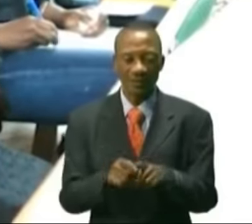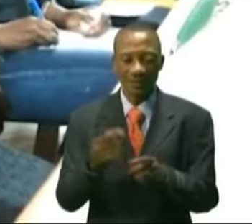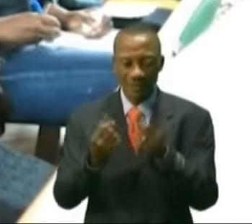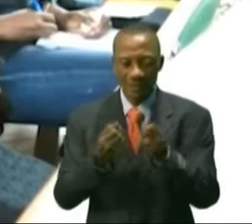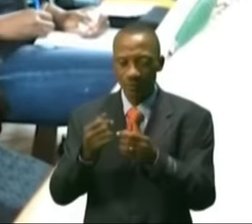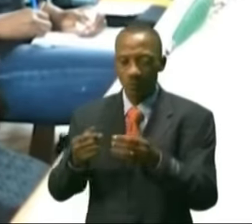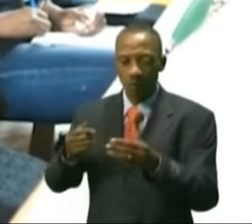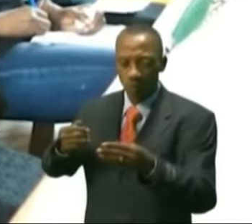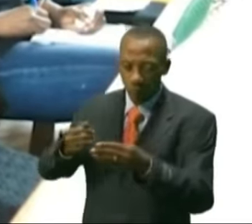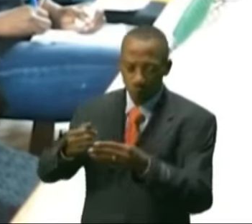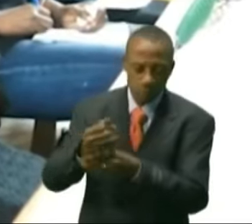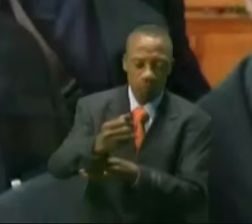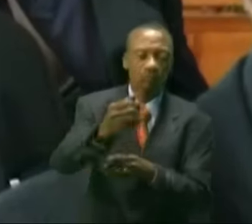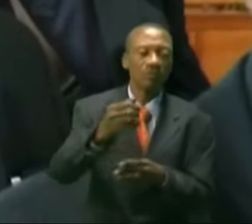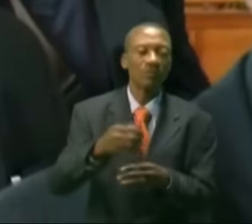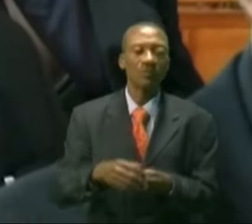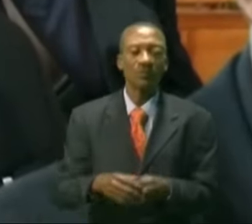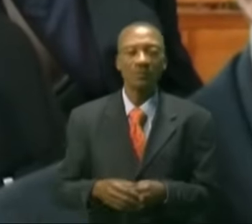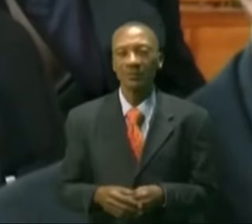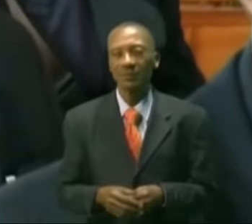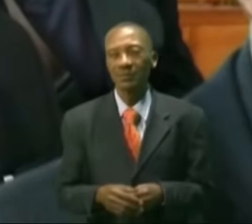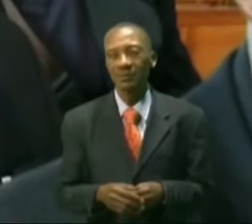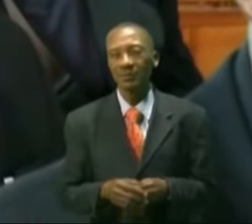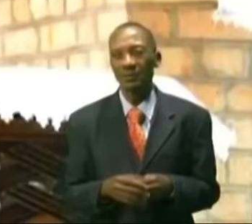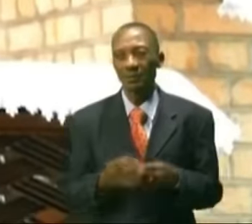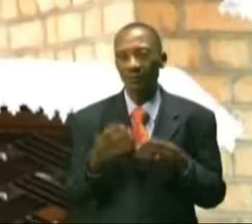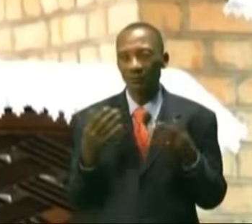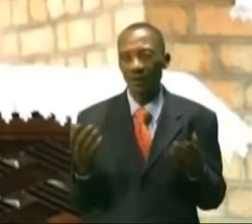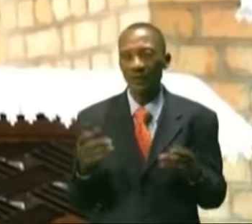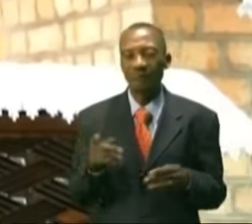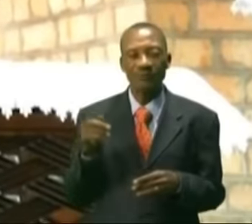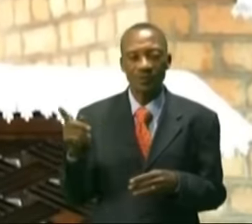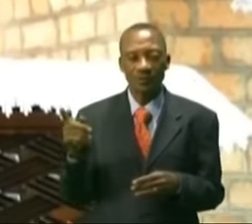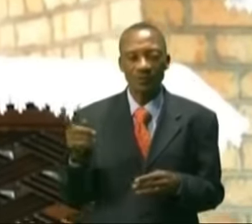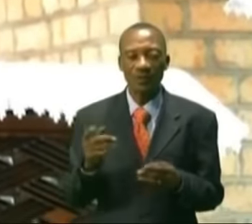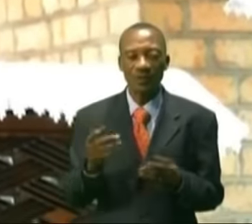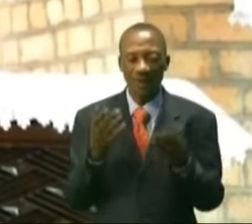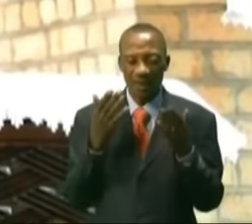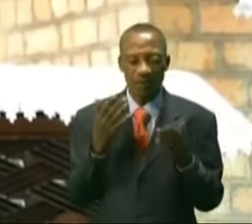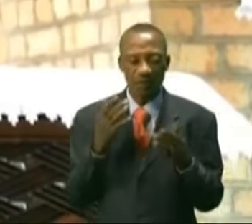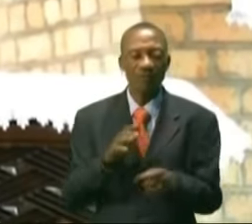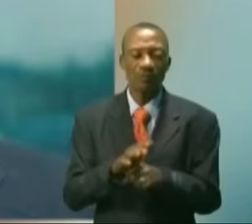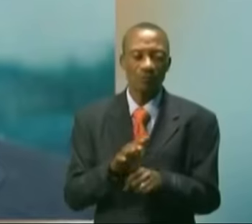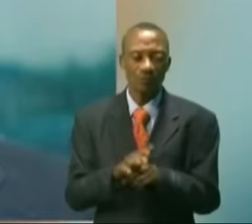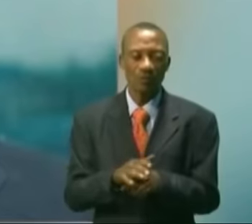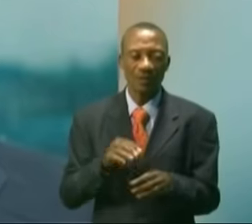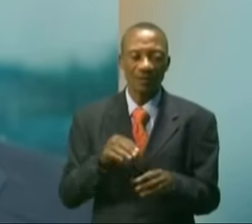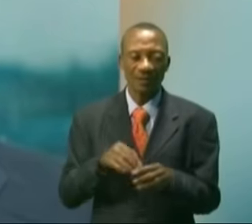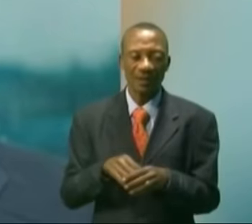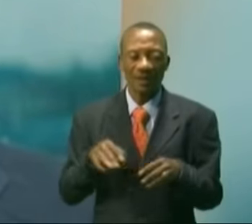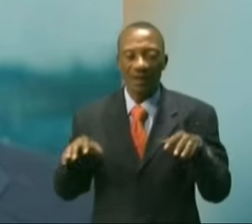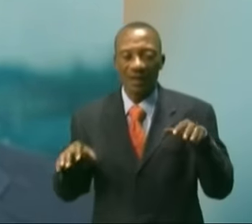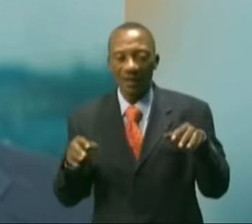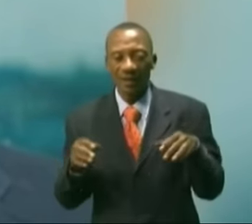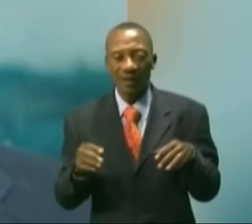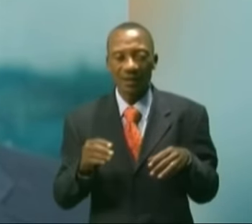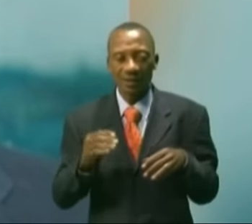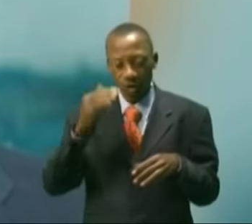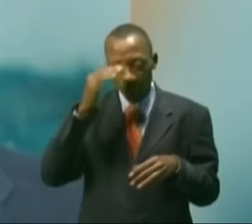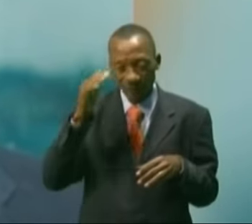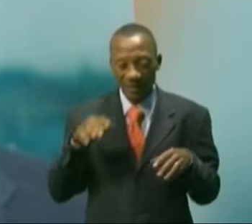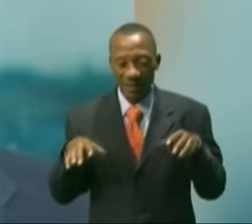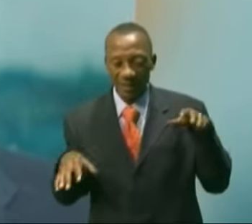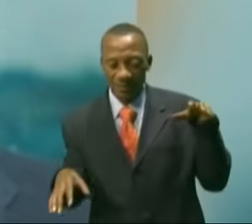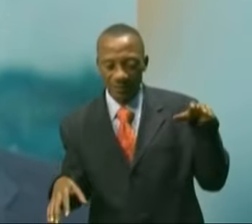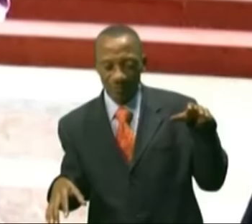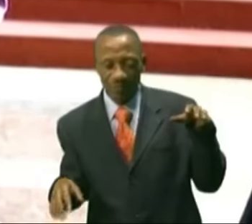Congo, assistant de recherche à l'Académie des Beaux-Arts, ancien séminariste Raymond Marie Lelo Poitimoussong,